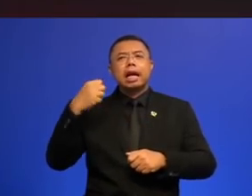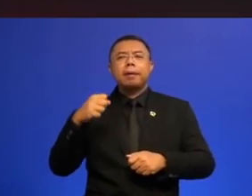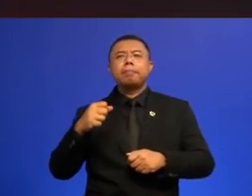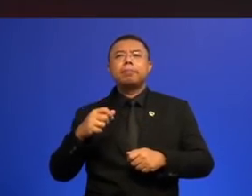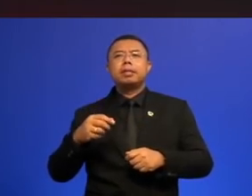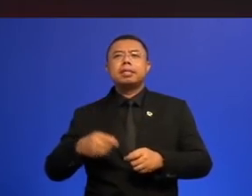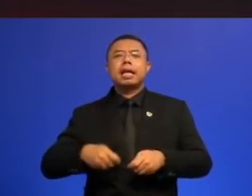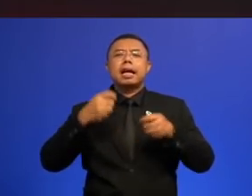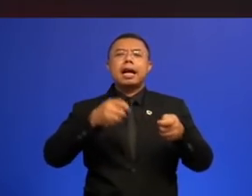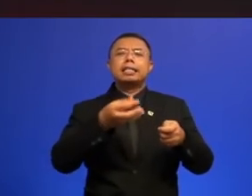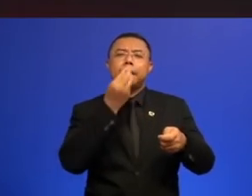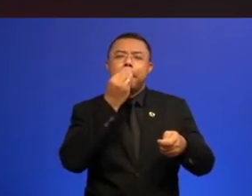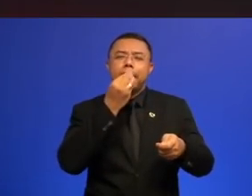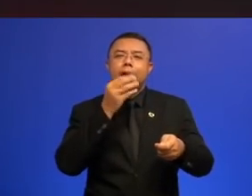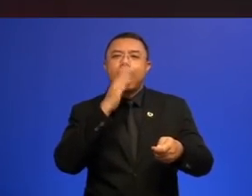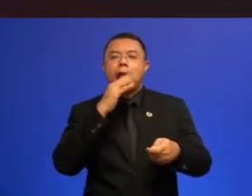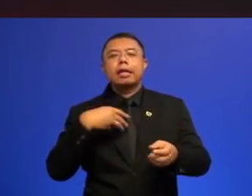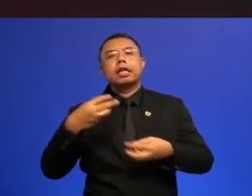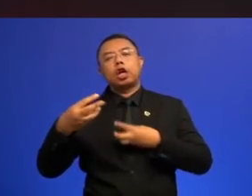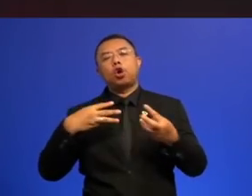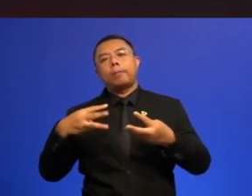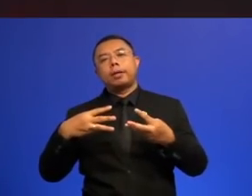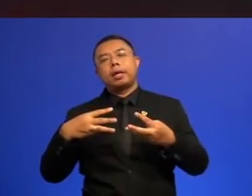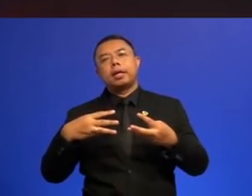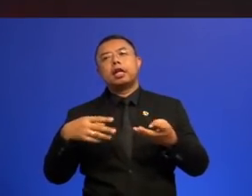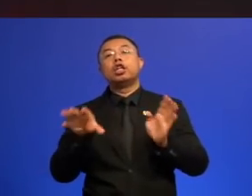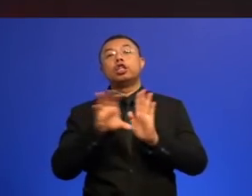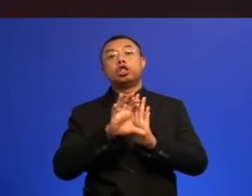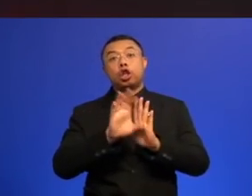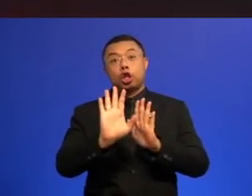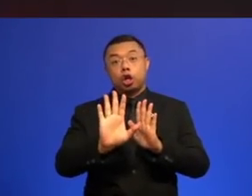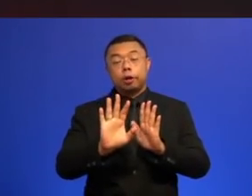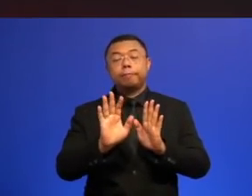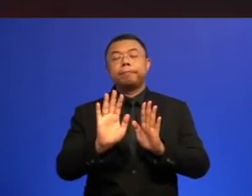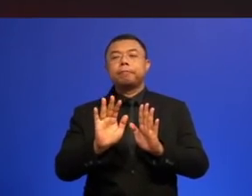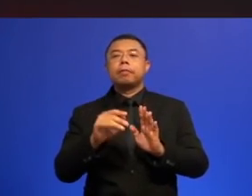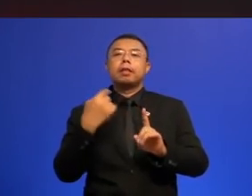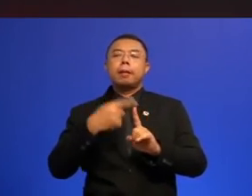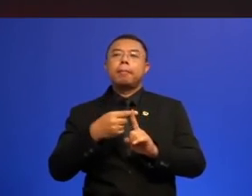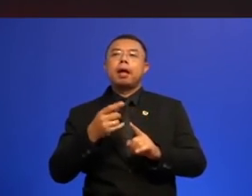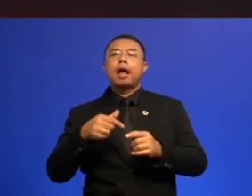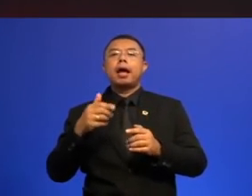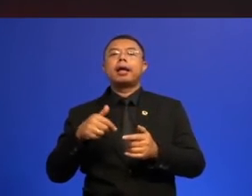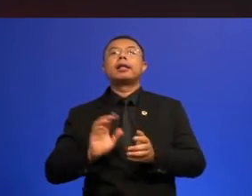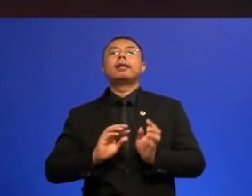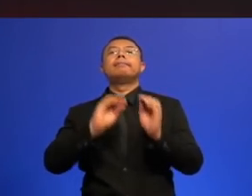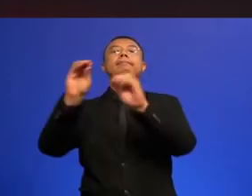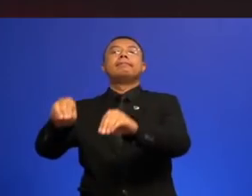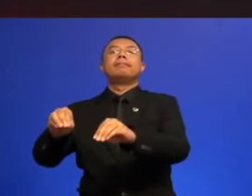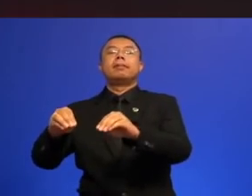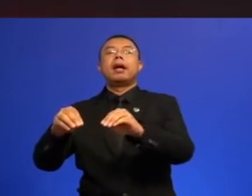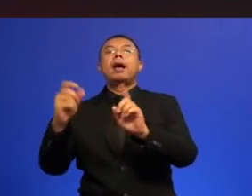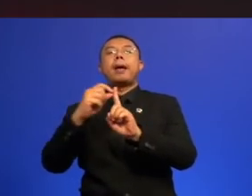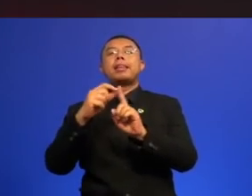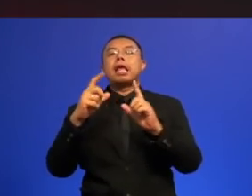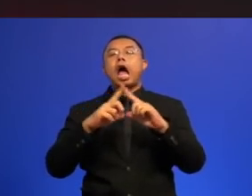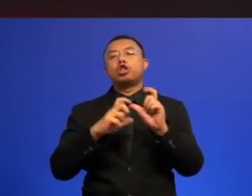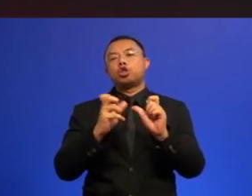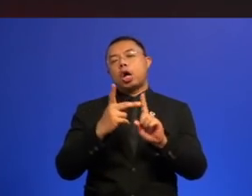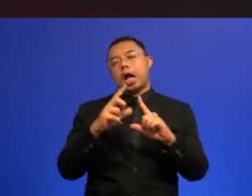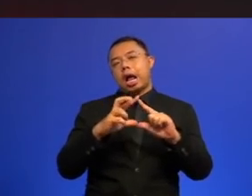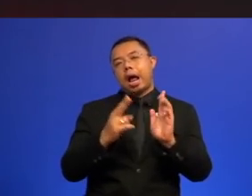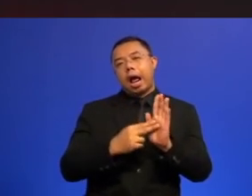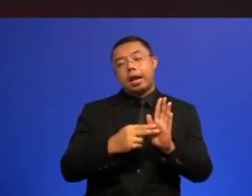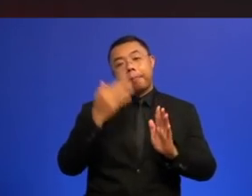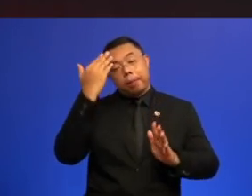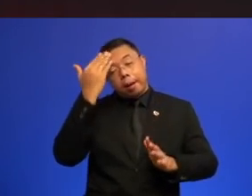menghidupi anaknya sama sekali dengan alasan ekonomi? Sebagai catatan tambahan, akhirnya panti asuhan sebagai jalan keluar secara total. Soalnya